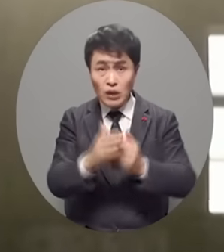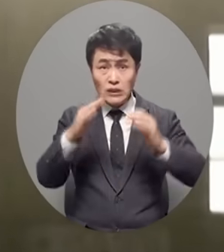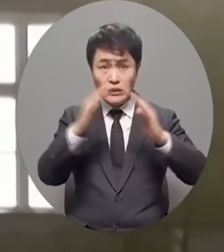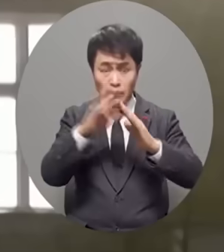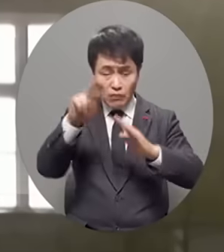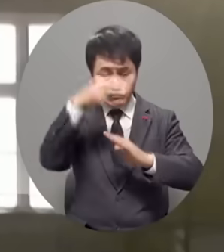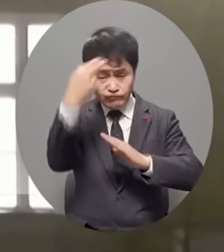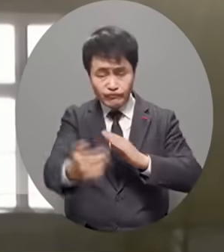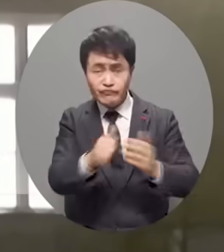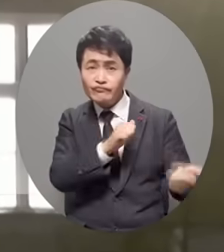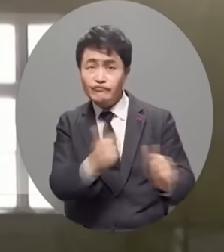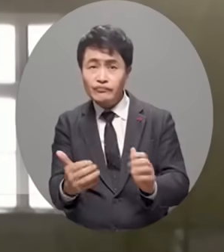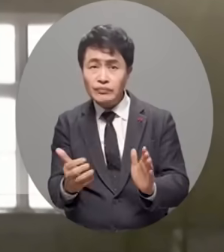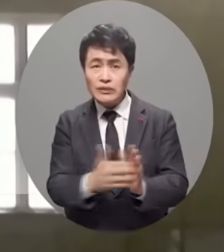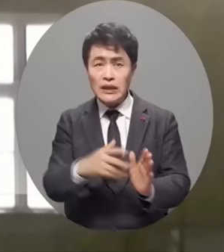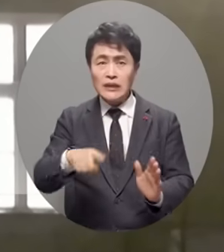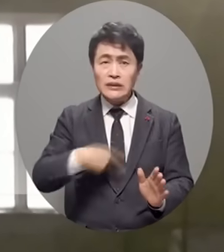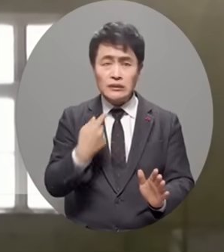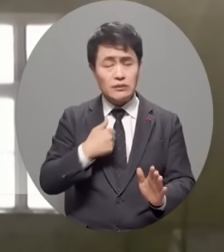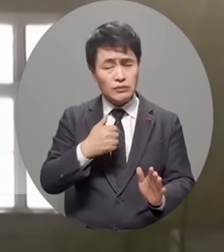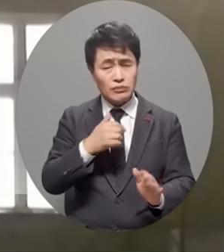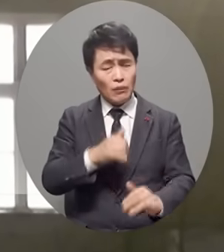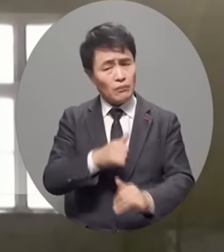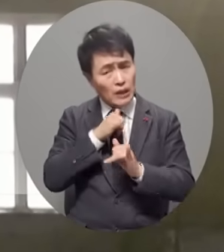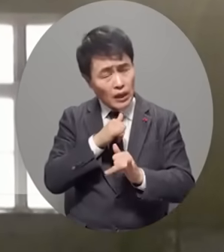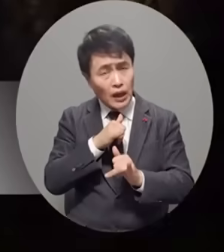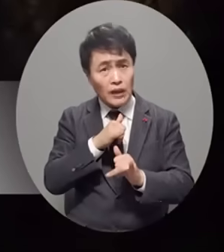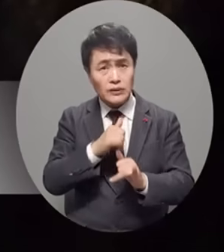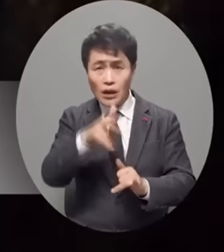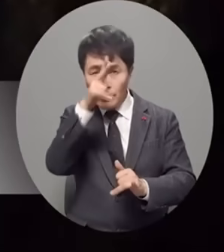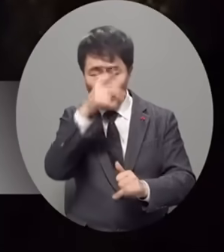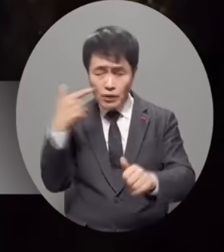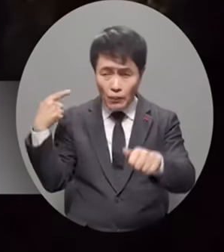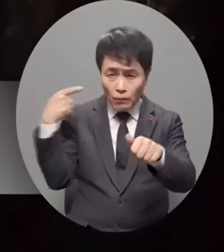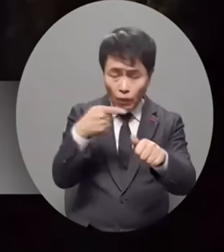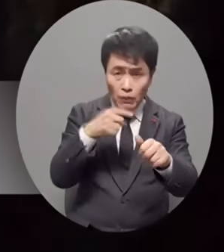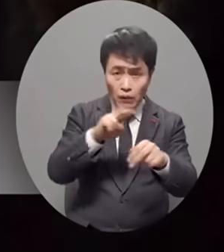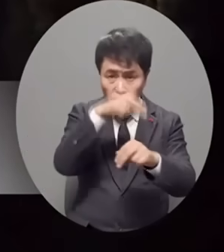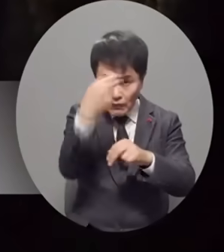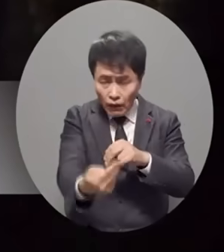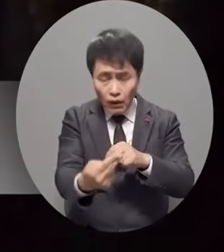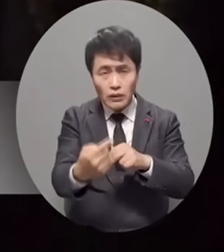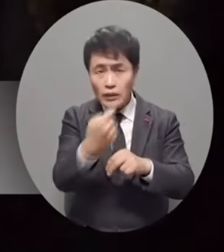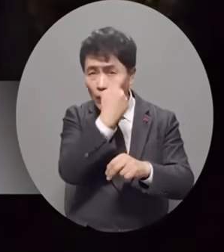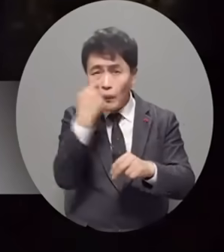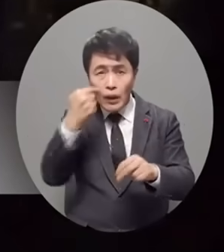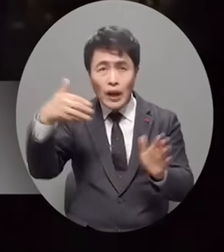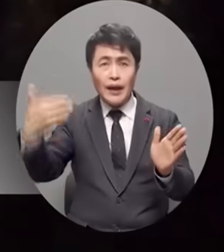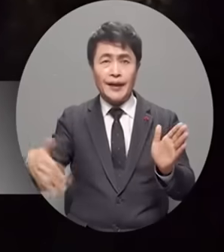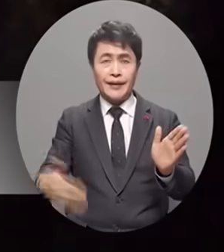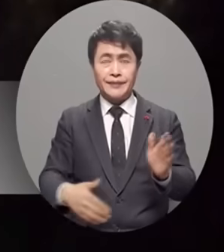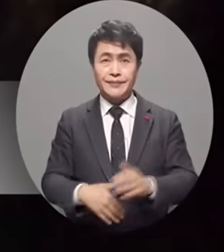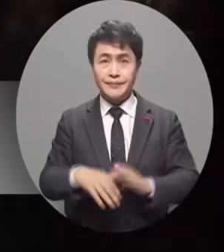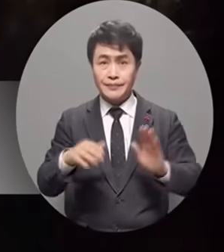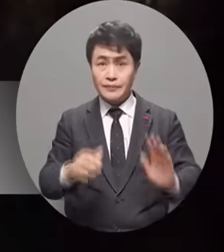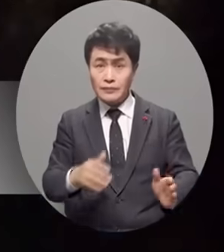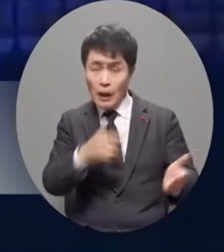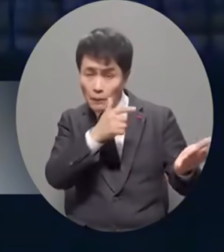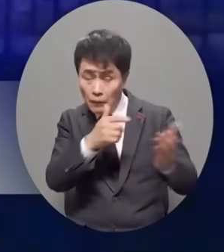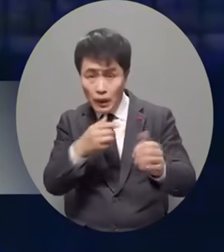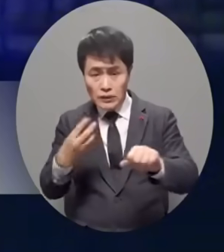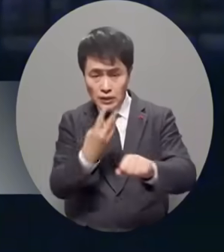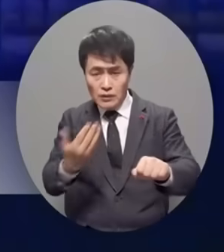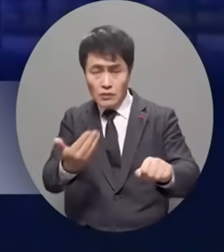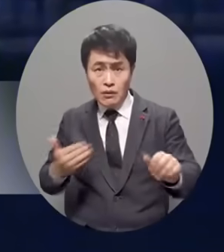추락해 사망했는데 스스로 목숨을 끊은 것인지 경찰의 총에 맞은 것인지는 확인되지 않았습니다. 사건 발생 3시간